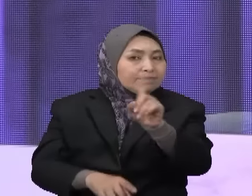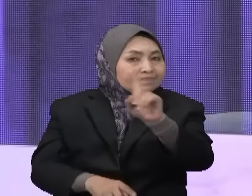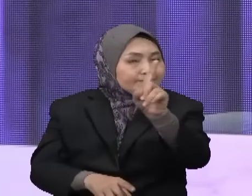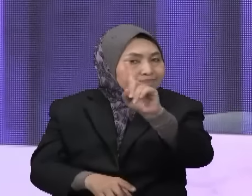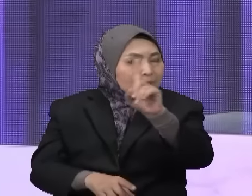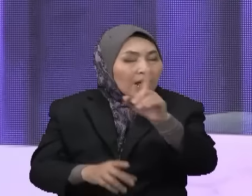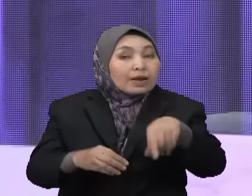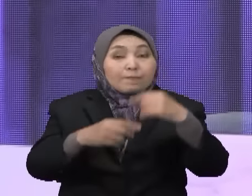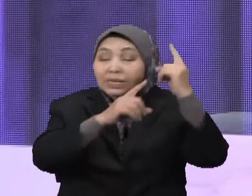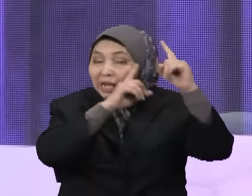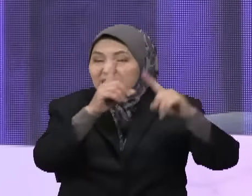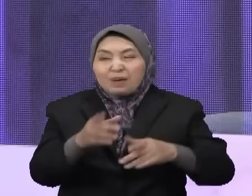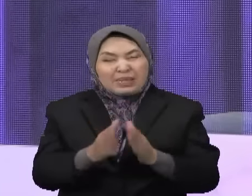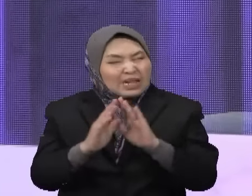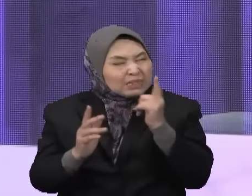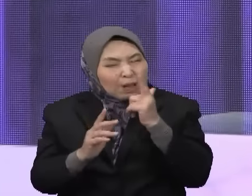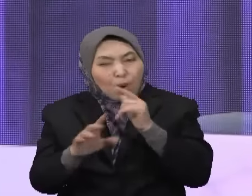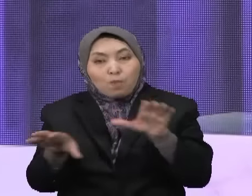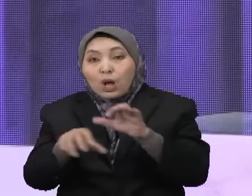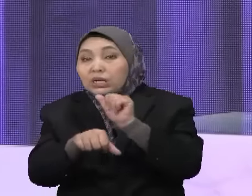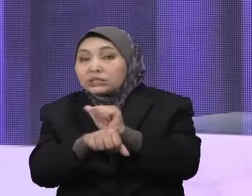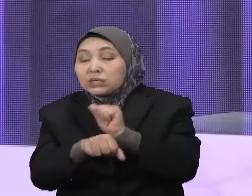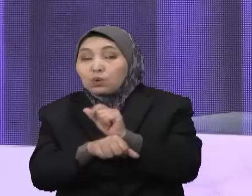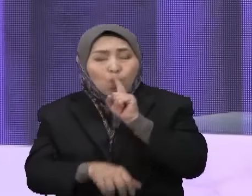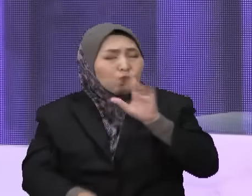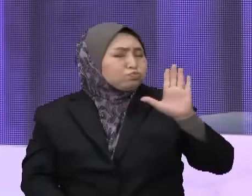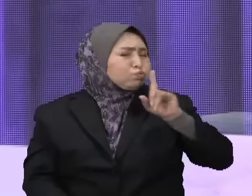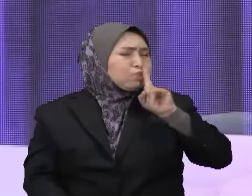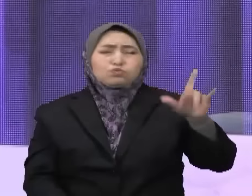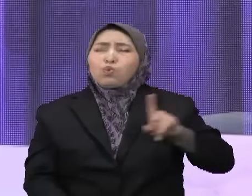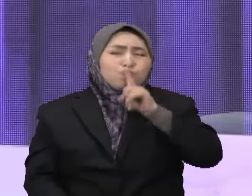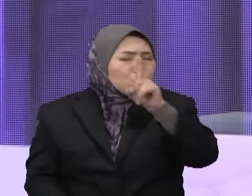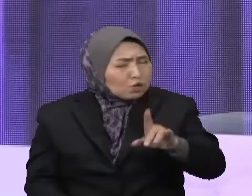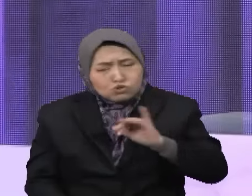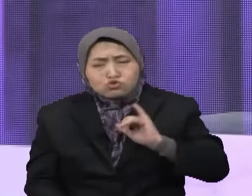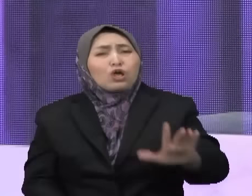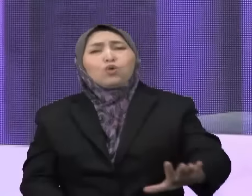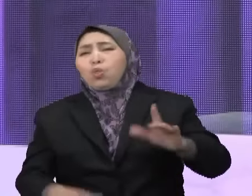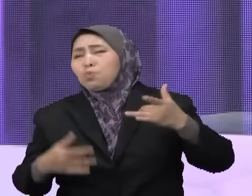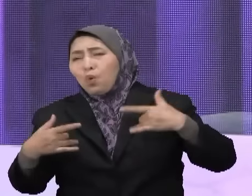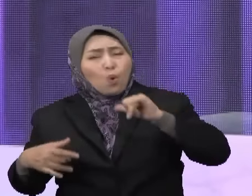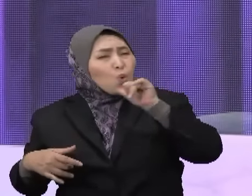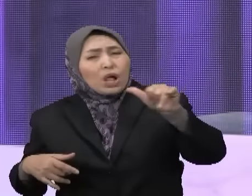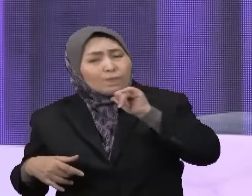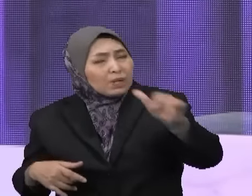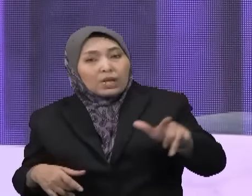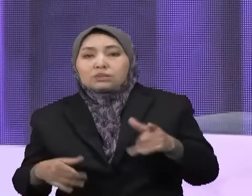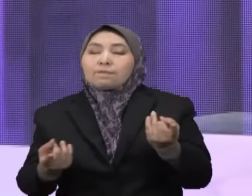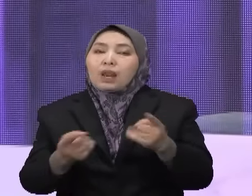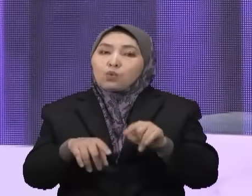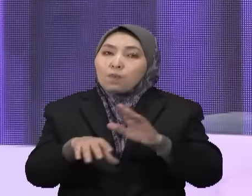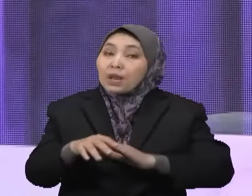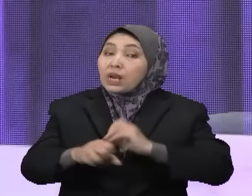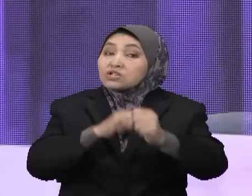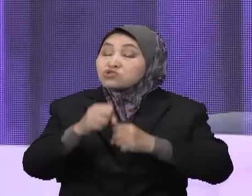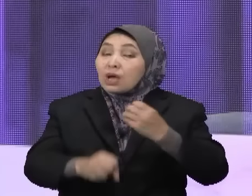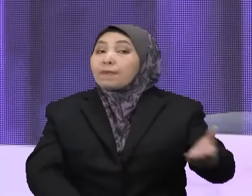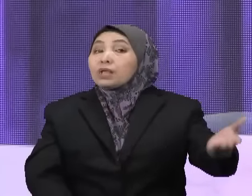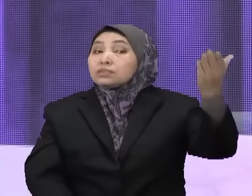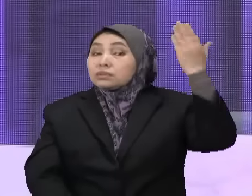alasan minta tak nak buat kerja ataupun terus bersumpah sebenarnya saya bukan. Ini berlaku pada zaman Nabi